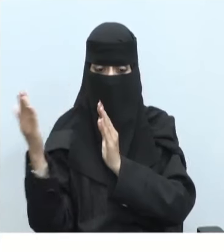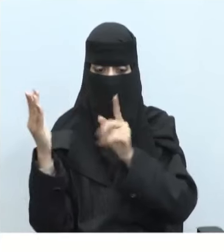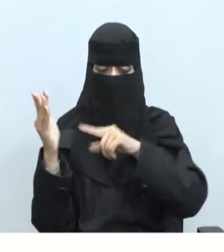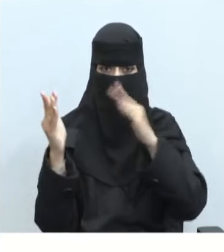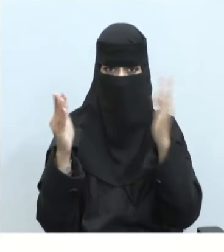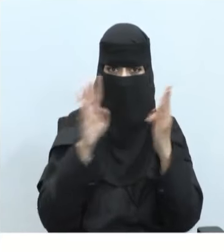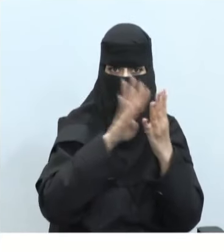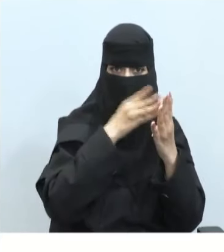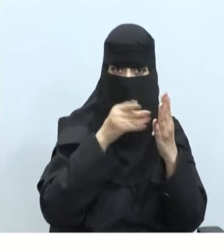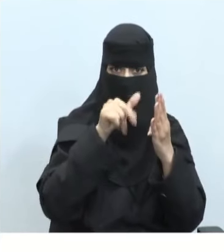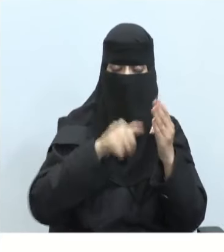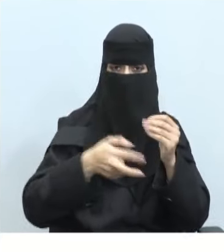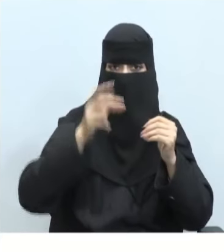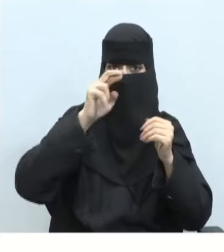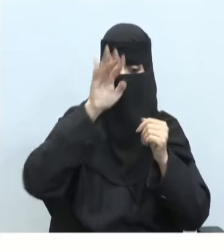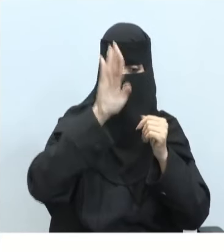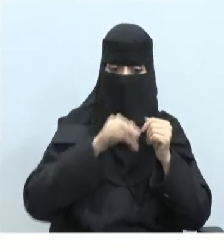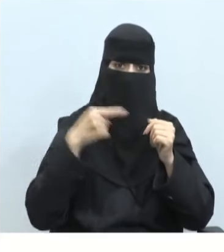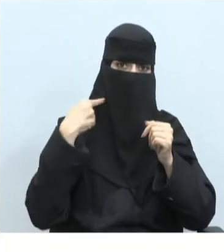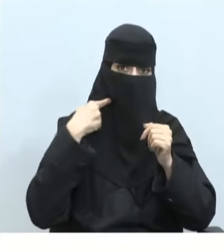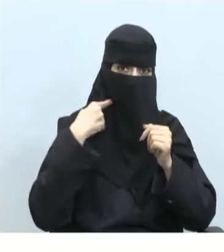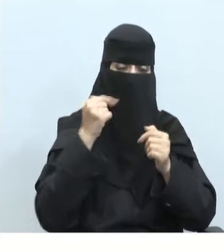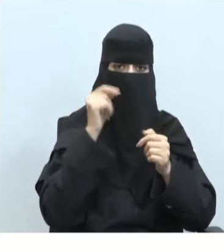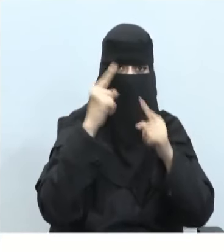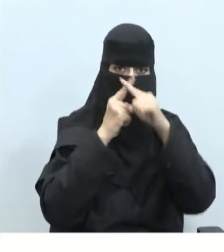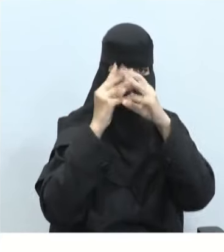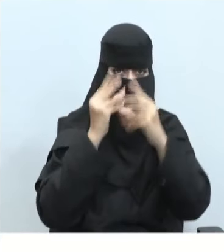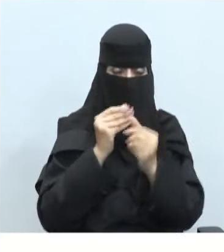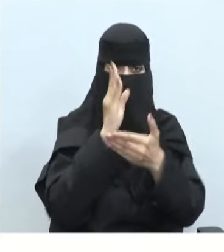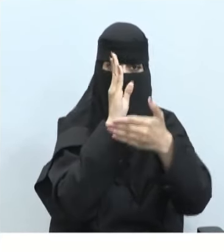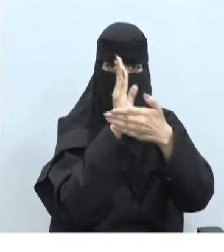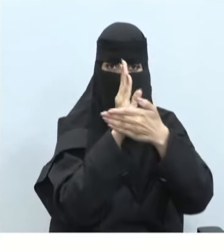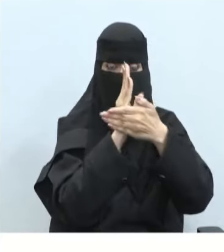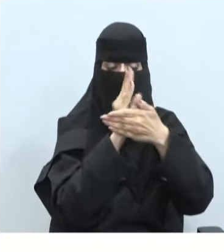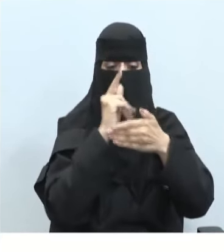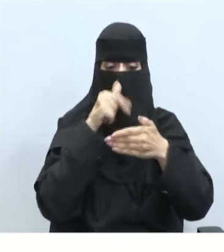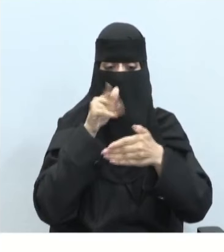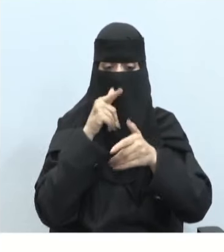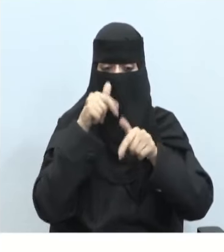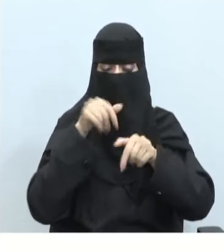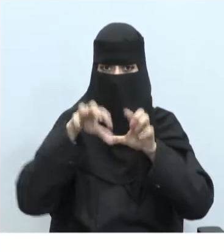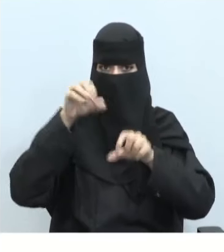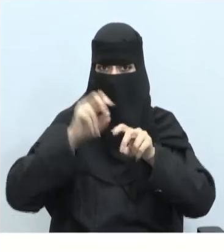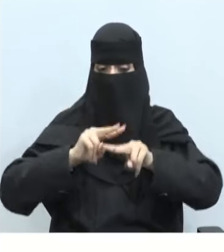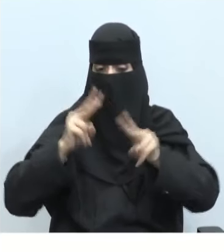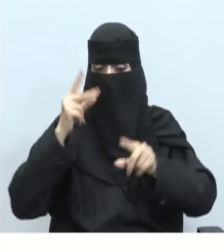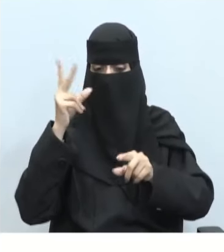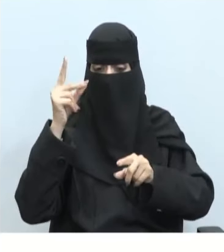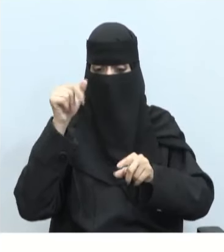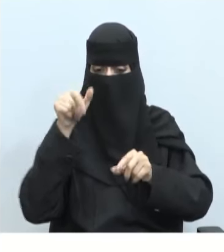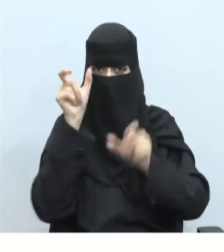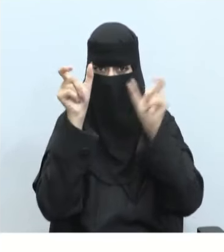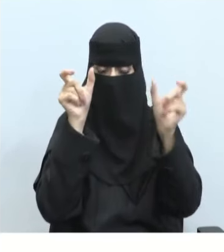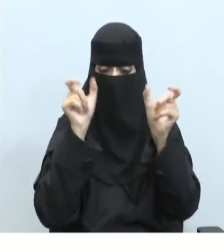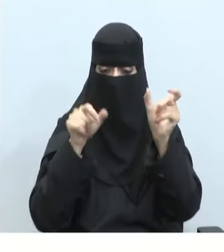بينما في الجدول الثاني اصبحت الكلمات في منتصف العمود هناك ايضا اختلاف اخر في الكلمات